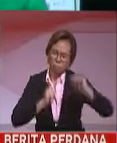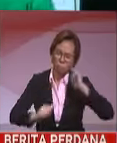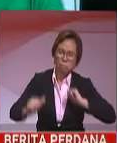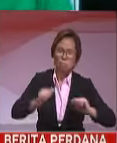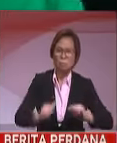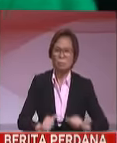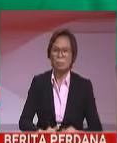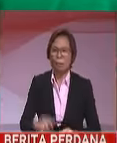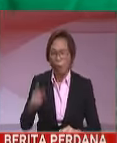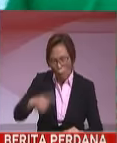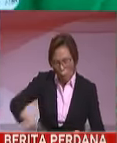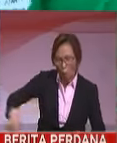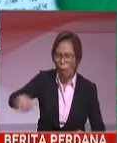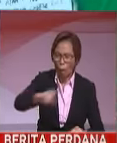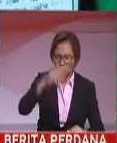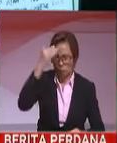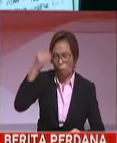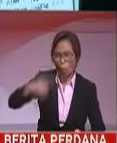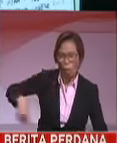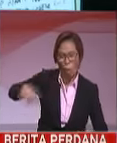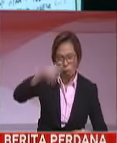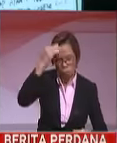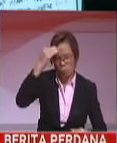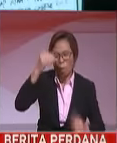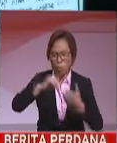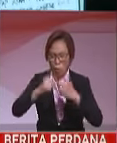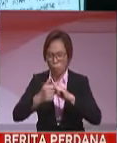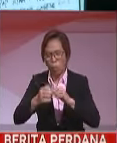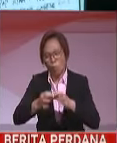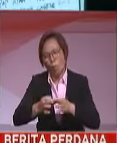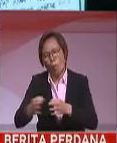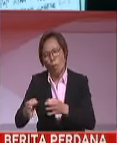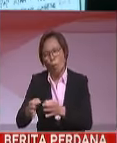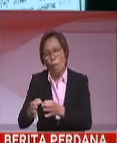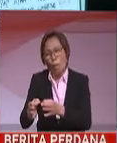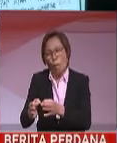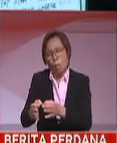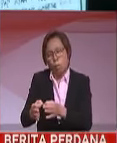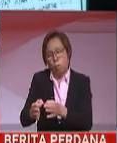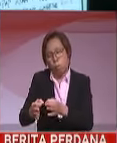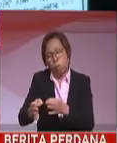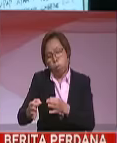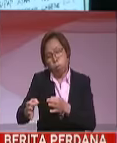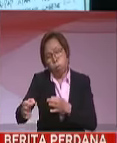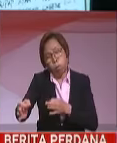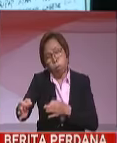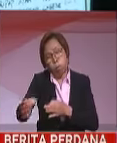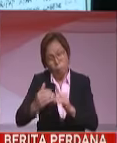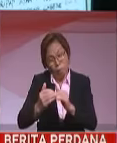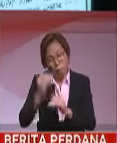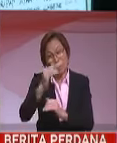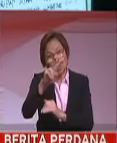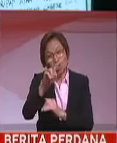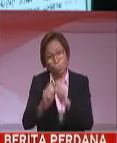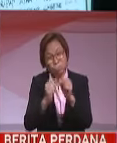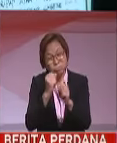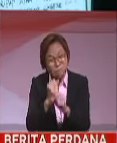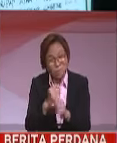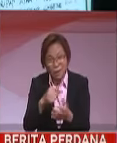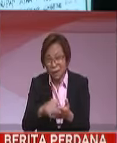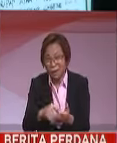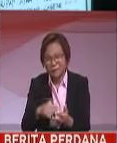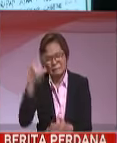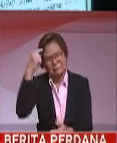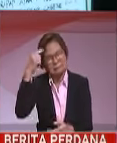Semua orang tahu bahawa perkara dan masalah ini telah berlarutan sehingga 20 lebih tahun. Ya. Jadi ini memang tak